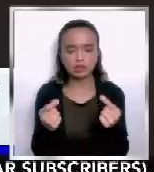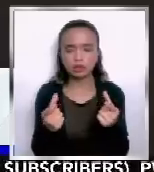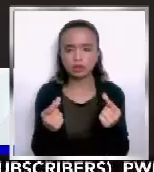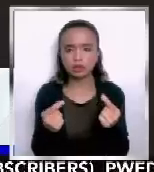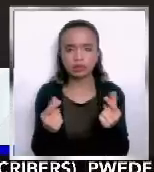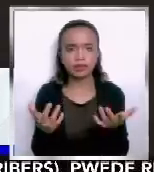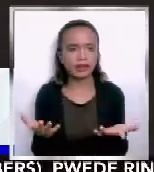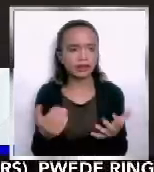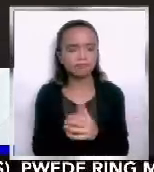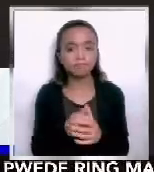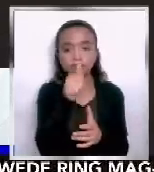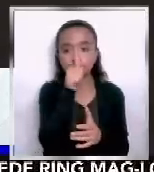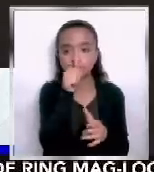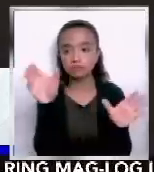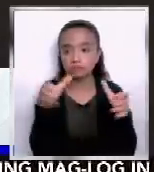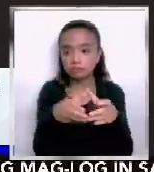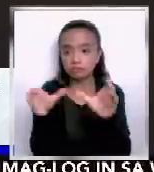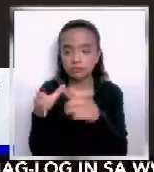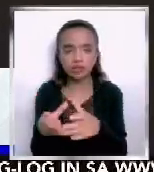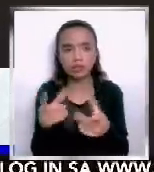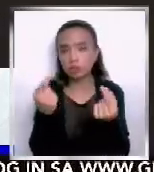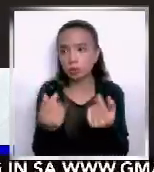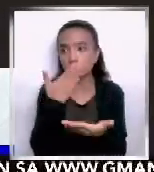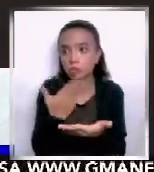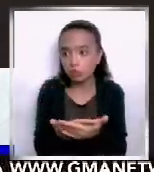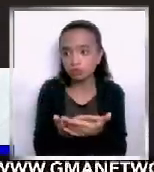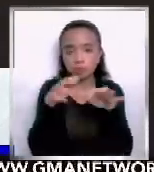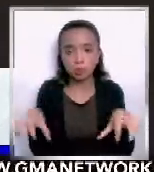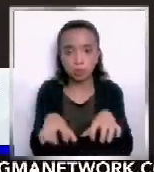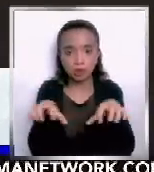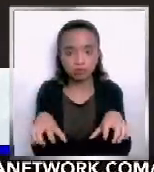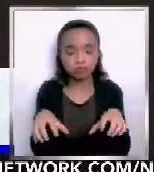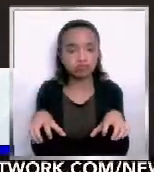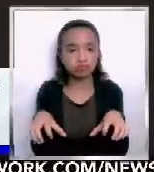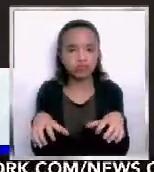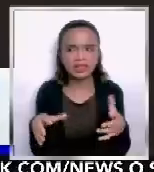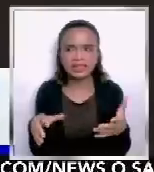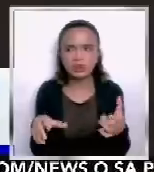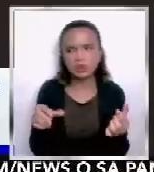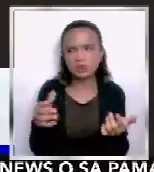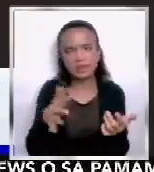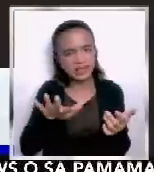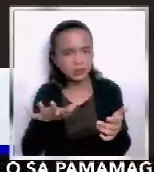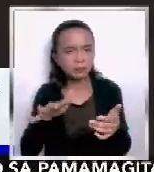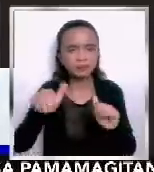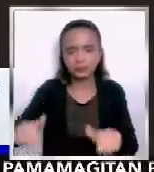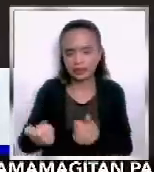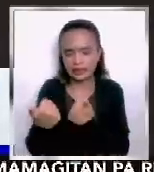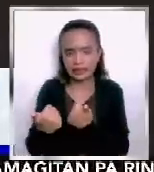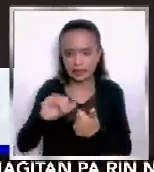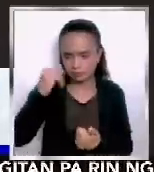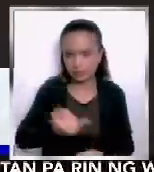private sector and you're doing so well with your private practice, medyo challenging din na maimbita mo sa